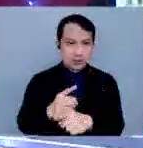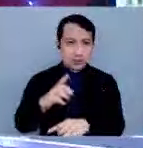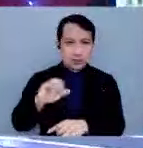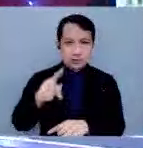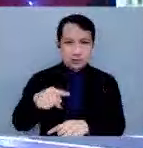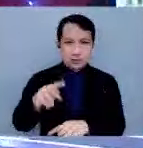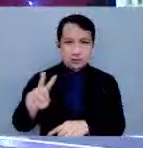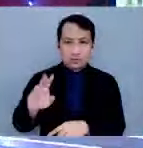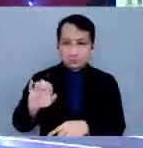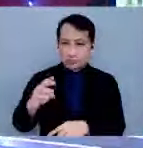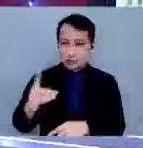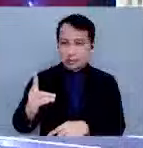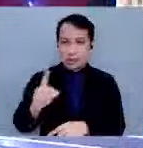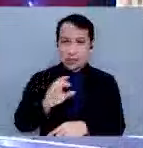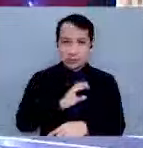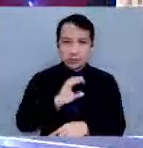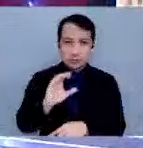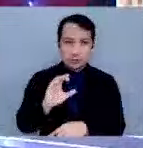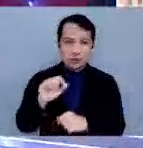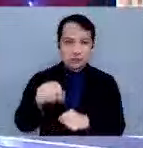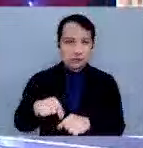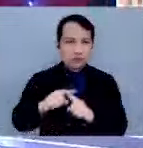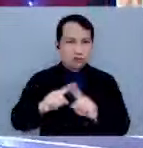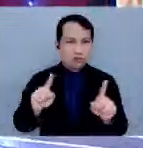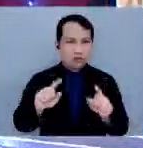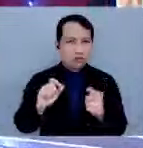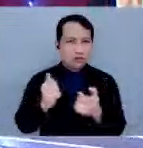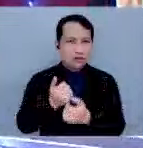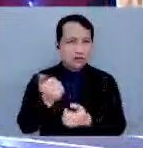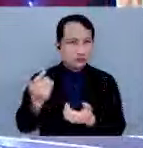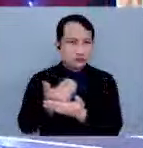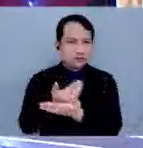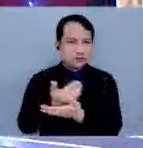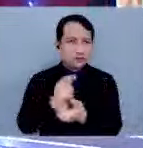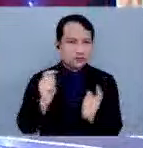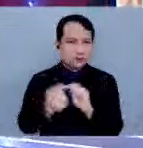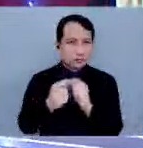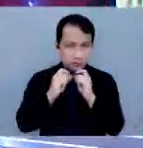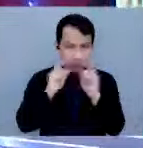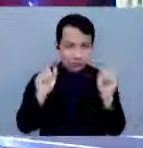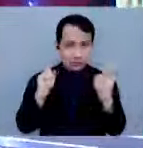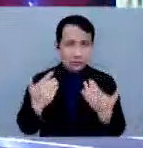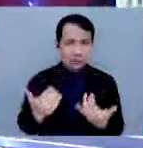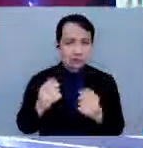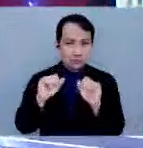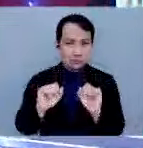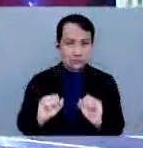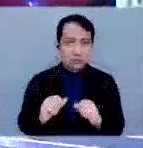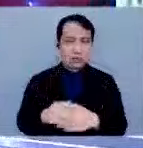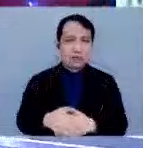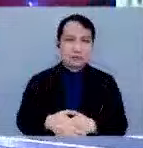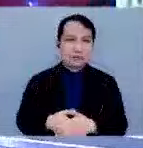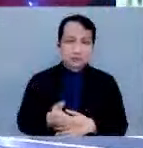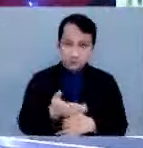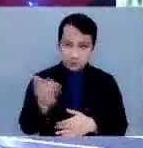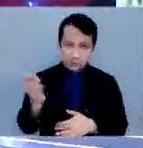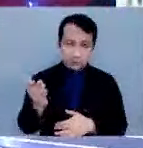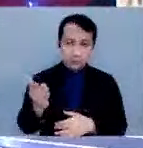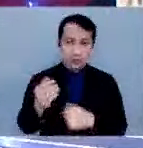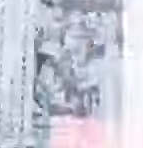kanilang title o may iba bang koponan kaya ang manggulat ngayong season? Abangan natin yan, pero huwag muna kayong alis. Sports pa tayo